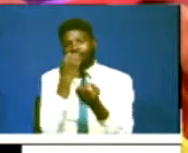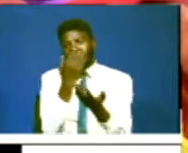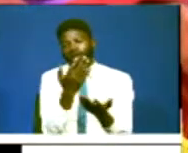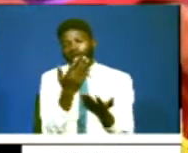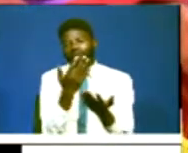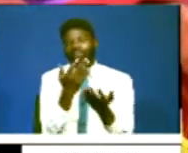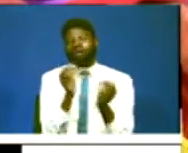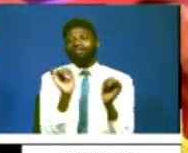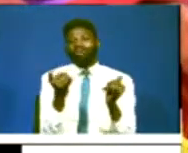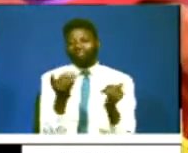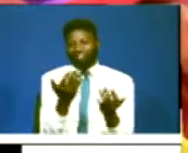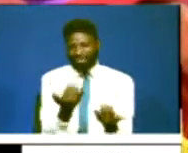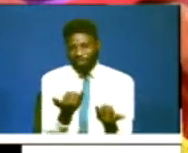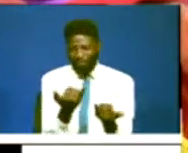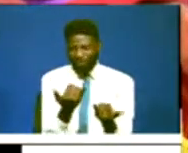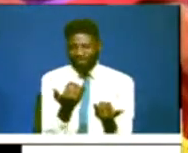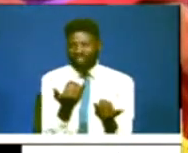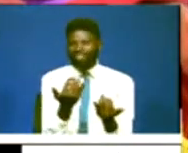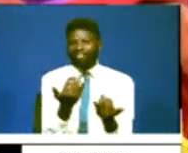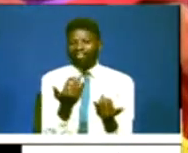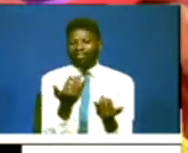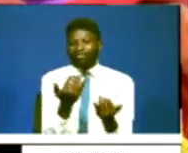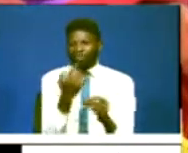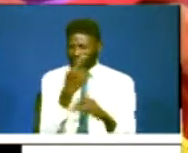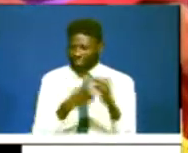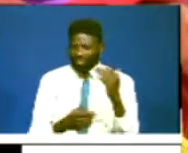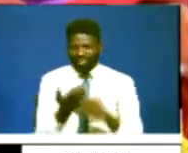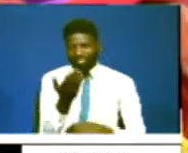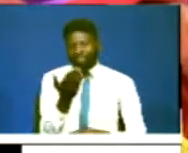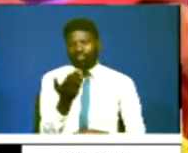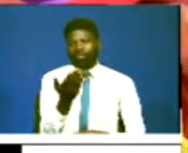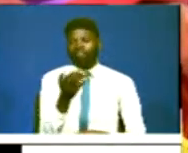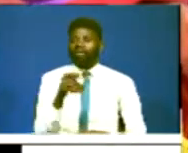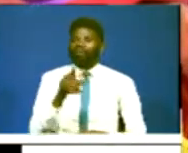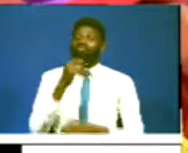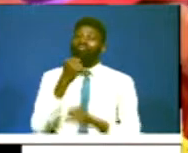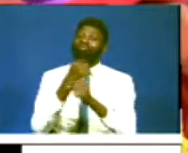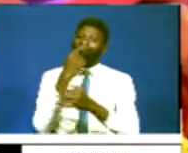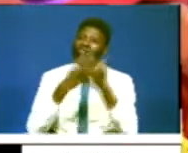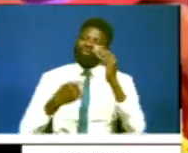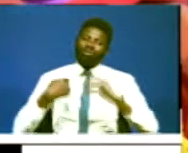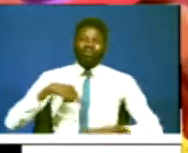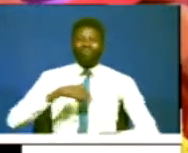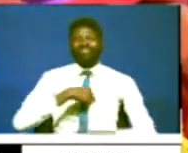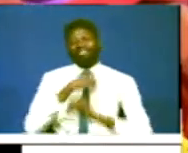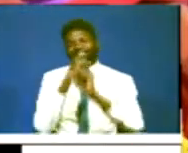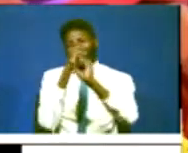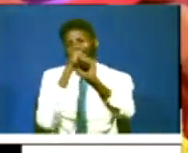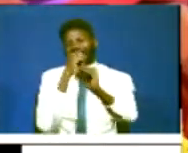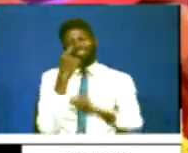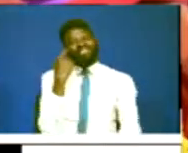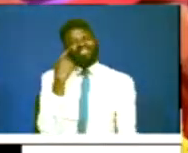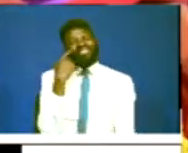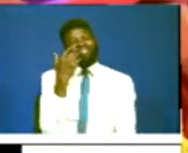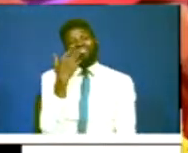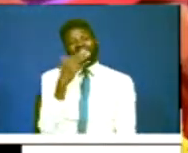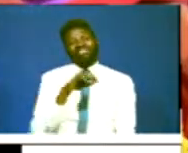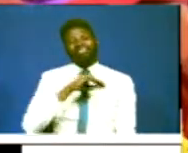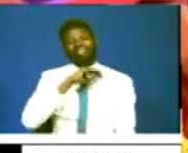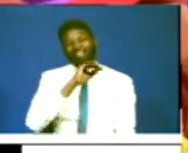hii? What you are doing, tunakuonea 18 wewe. Tunakuonea